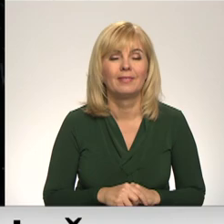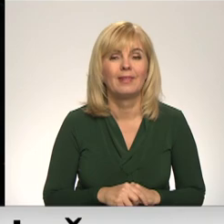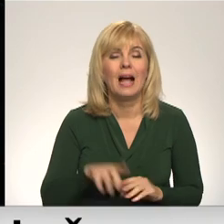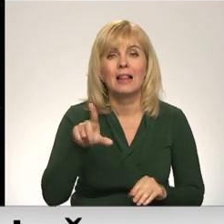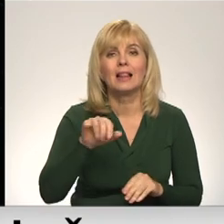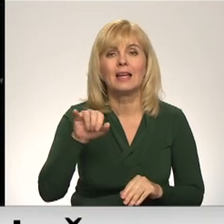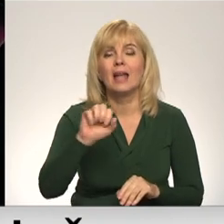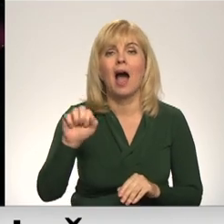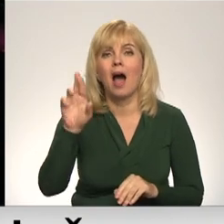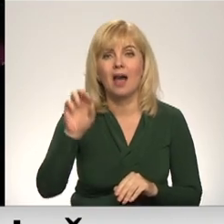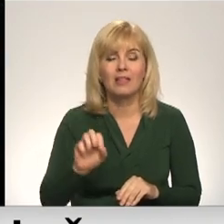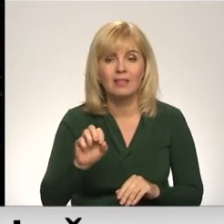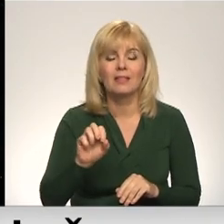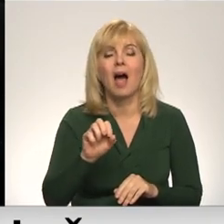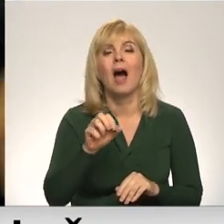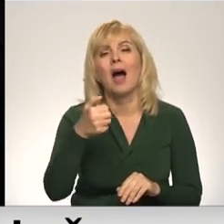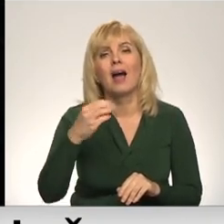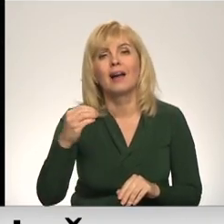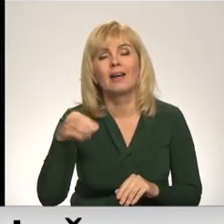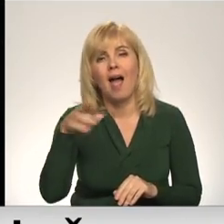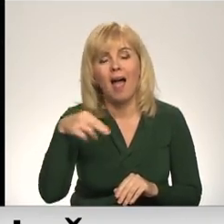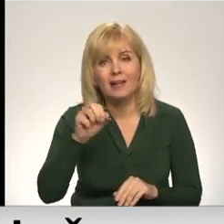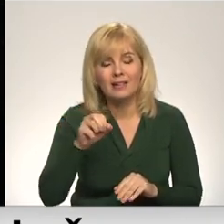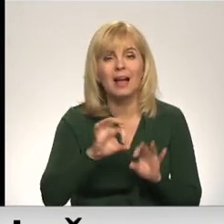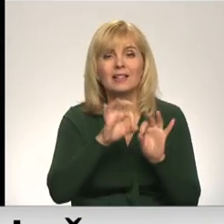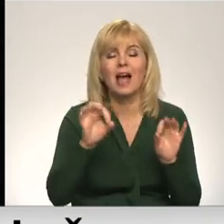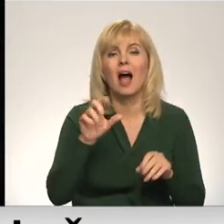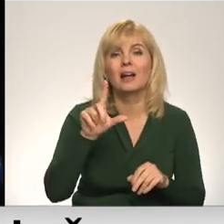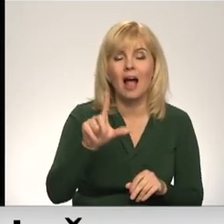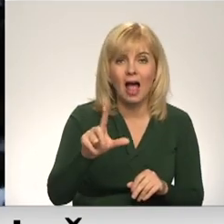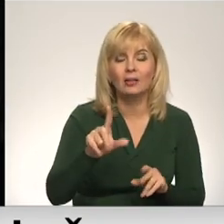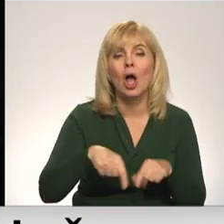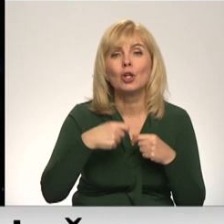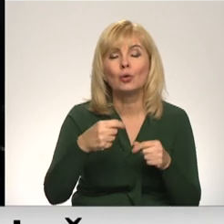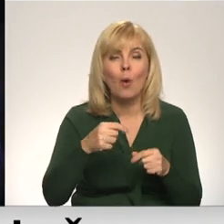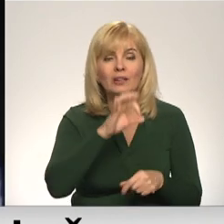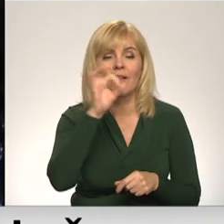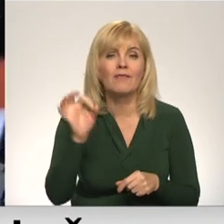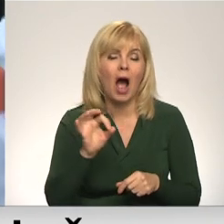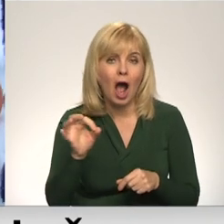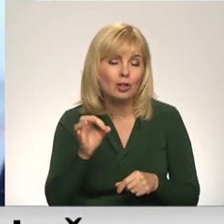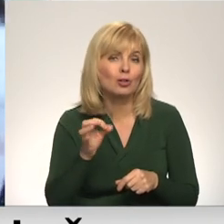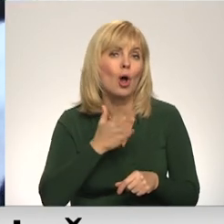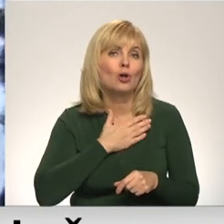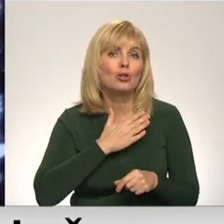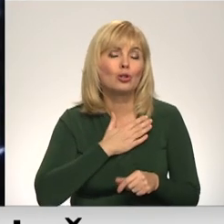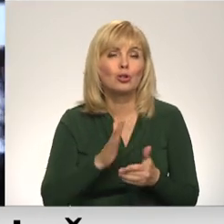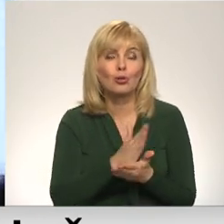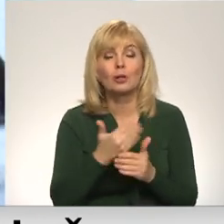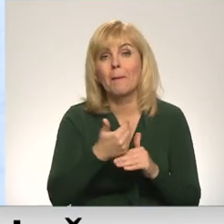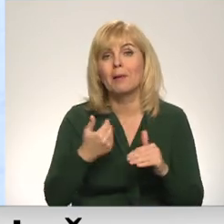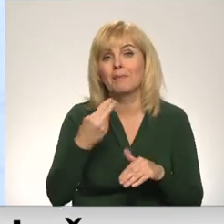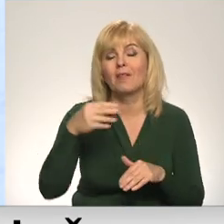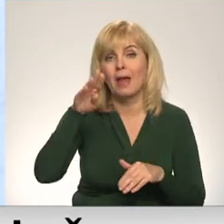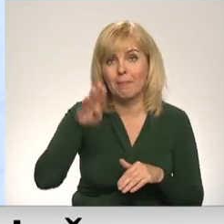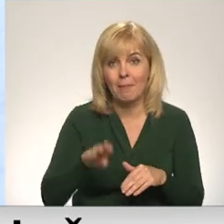Lianna, Lori, Lagerta un citi vārdi, kas sākas ar burtu L, doti 7 vācu aitu šķirnes kucēniem. Pirms aptuveni 2